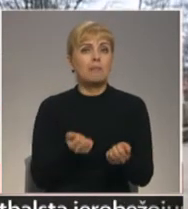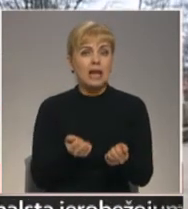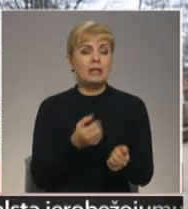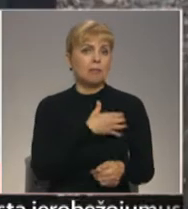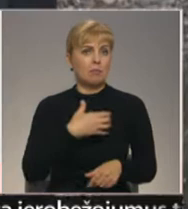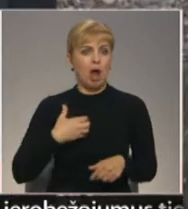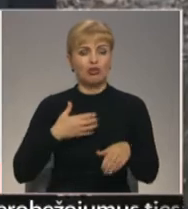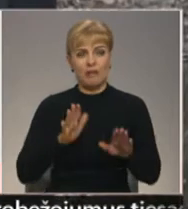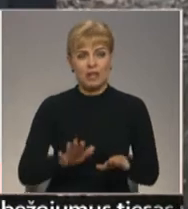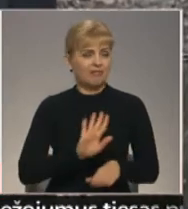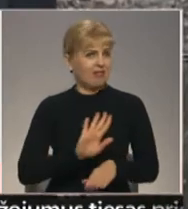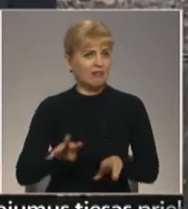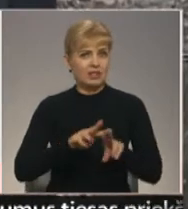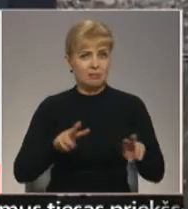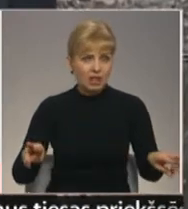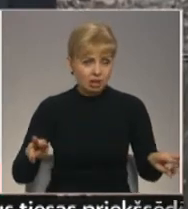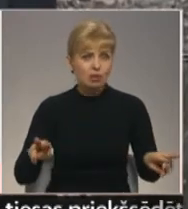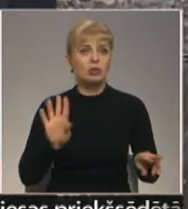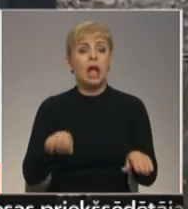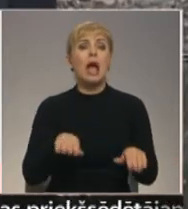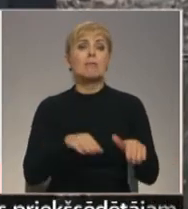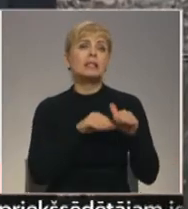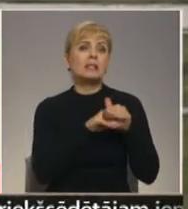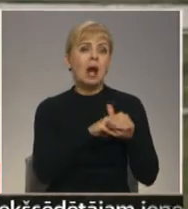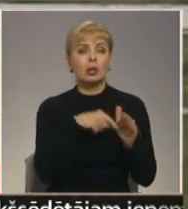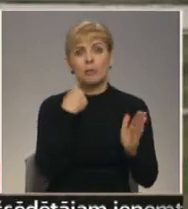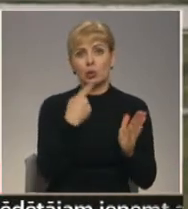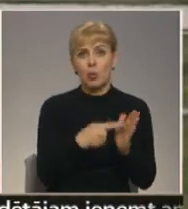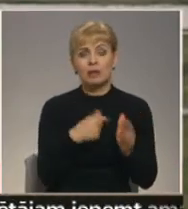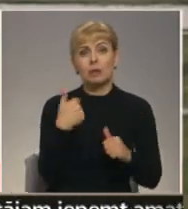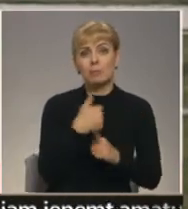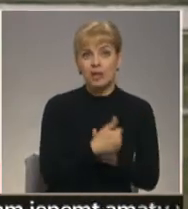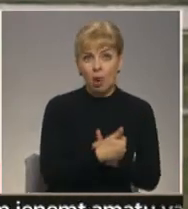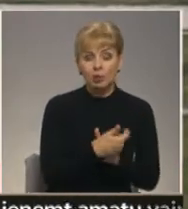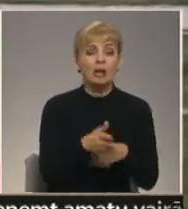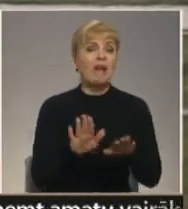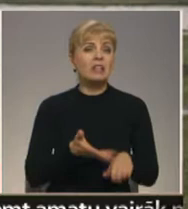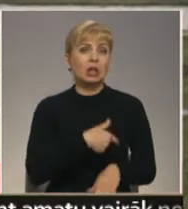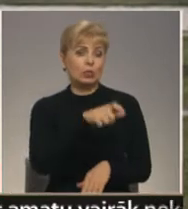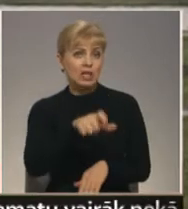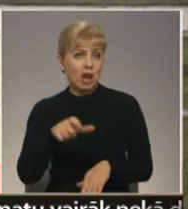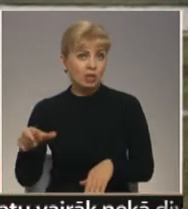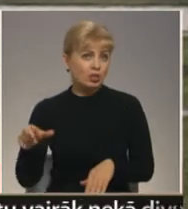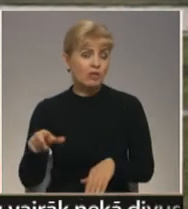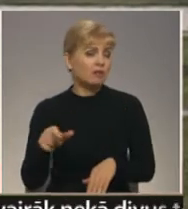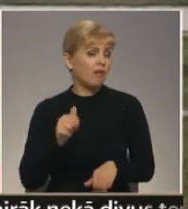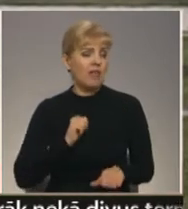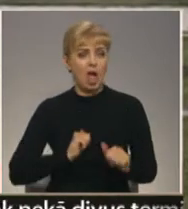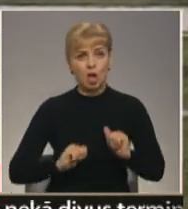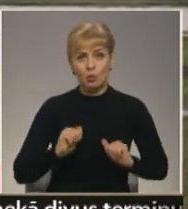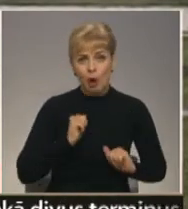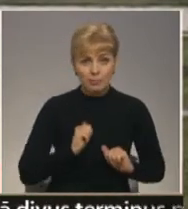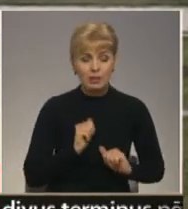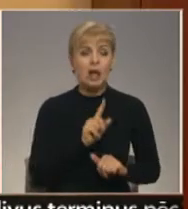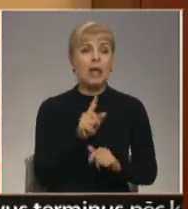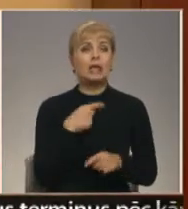ministrija. Nīcas novada doma vidusskolas saglabāšana noteikusi kā prioritāti, tomēr vietējos iedzīvotājs tas nenomierina. Ir runa,